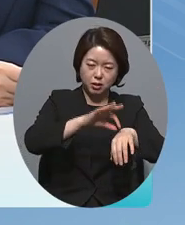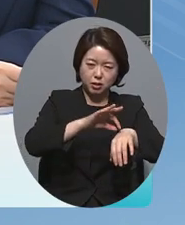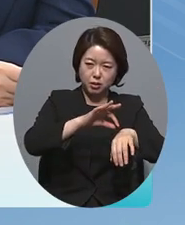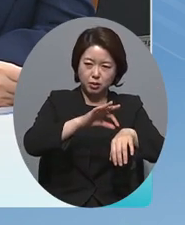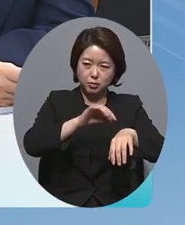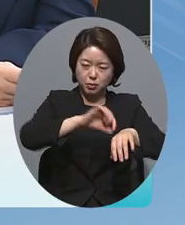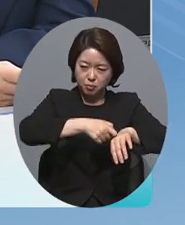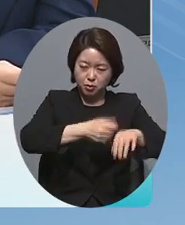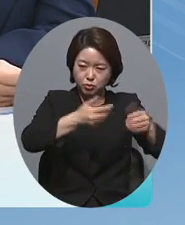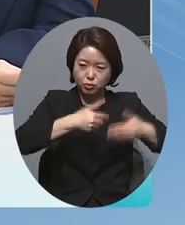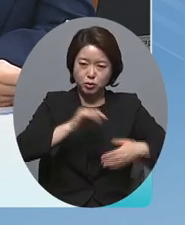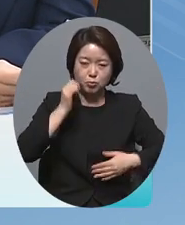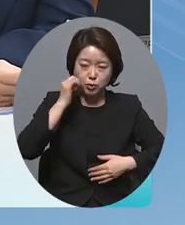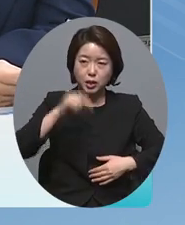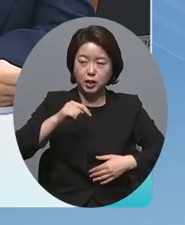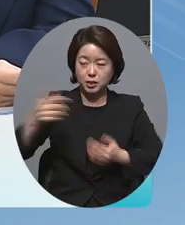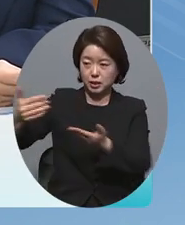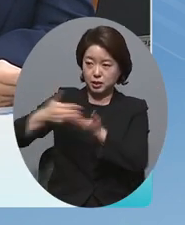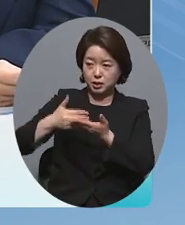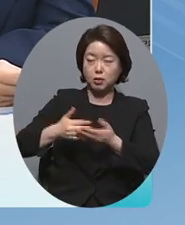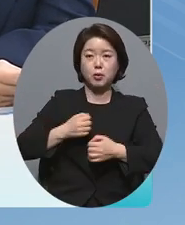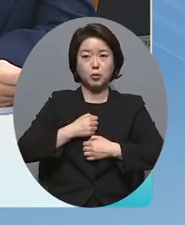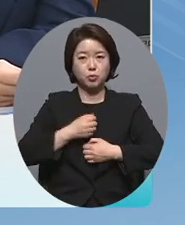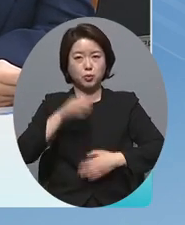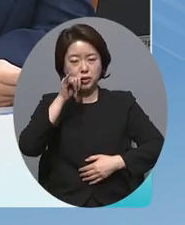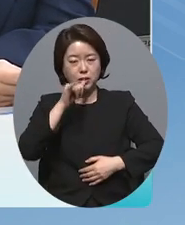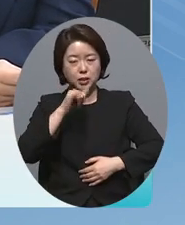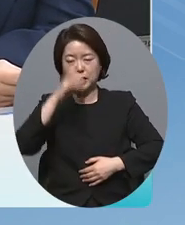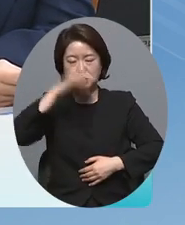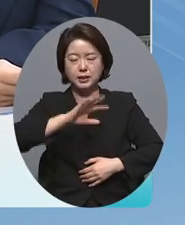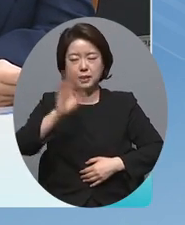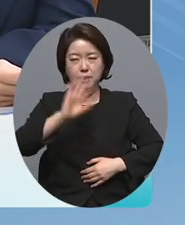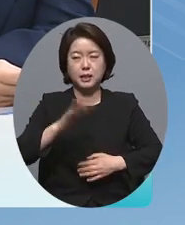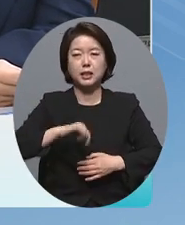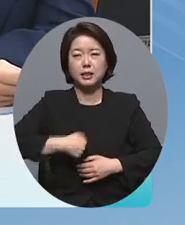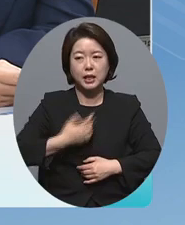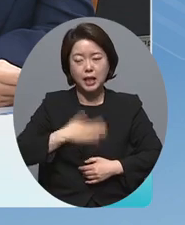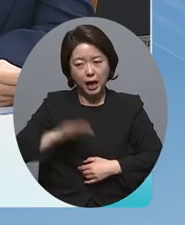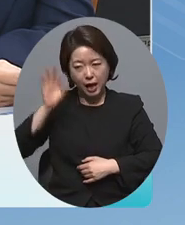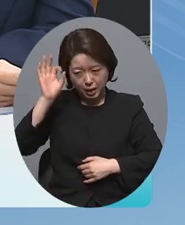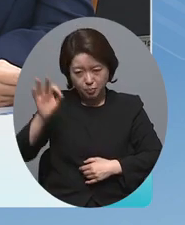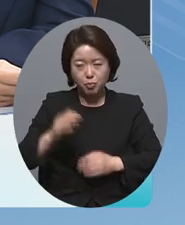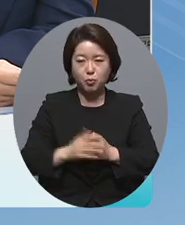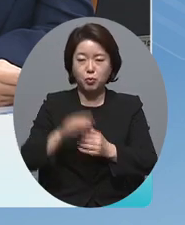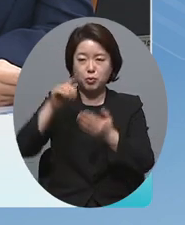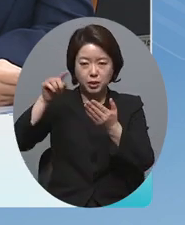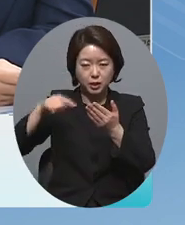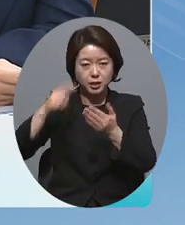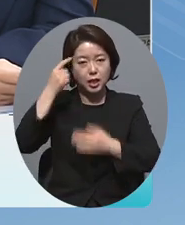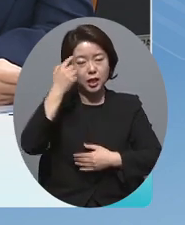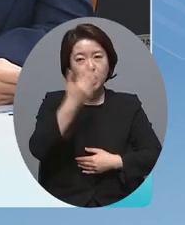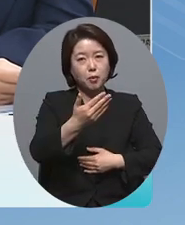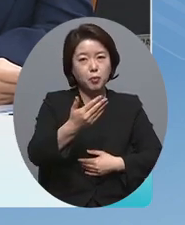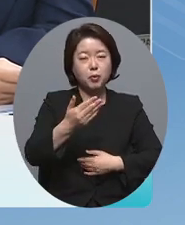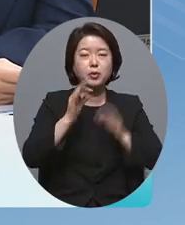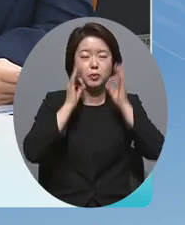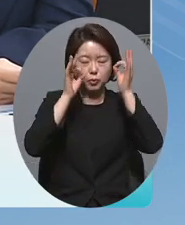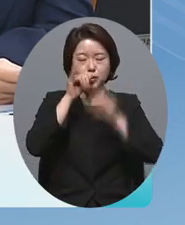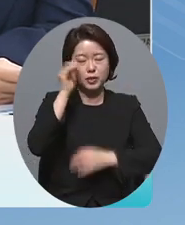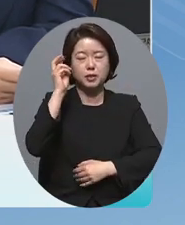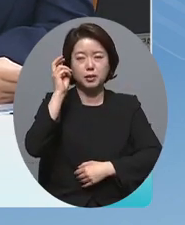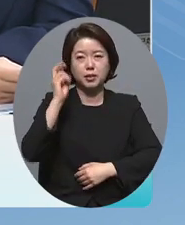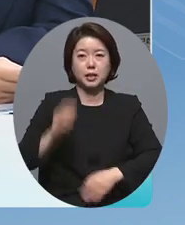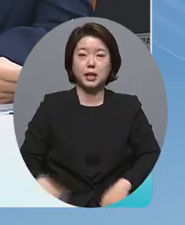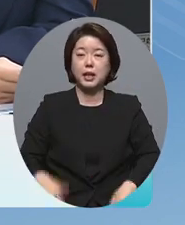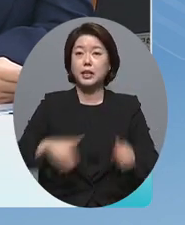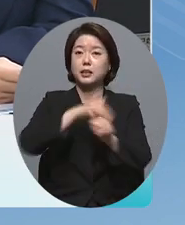때 특히 김 의원이 뭐 신중한 분인데 그냥 하진 않았을 겁니다. 본인도 알아보고 뭐 체크해 보려고 했었던 노력이 있었던 거라고 봐요.